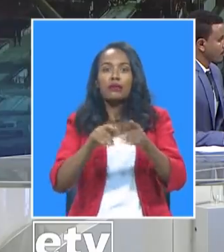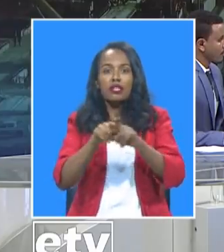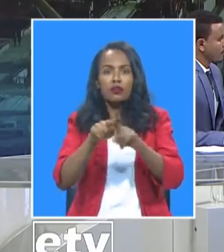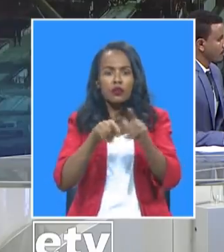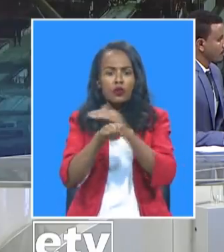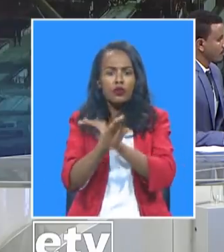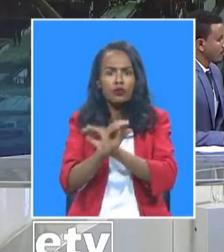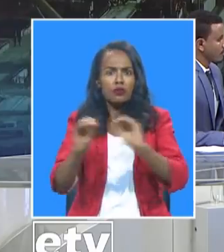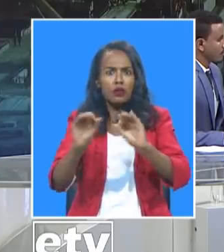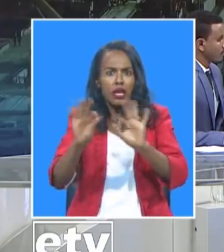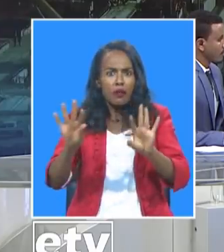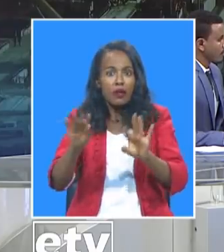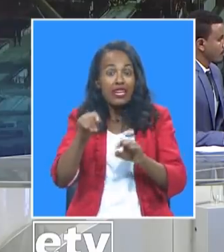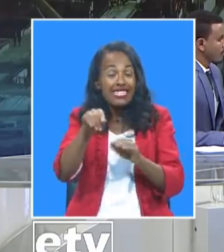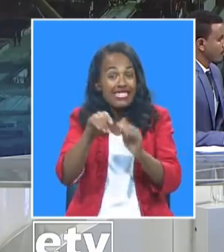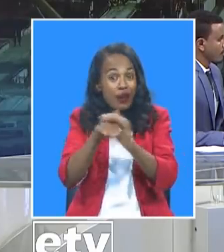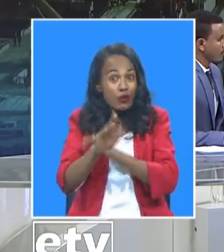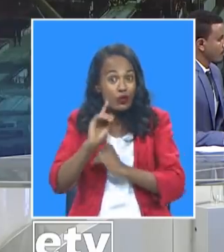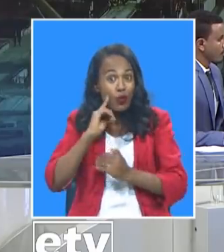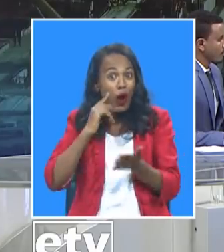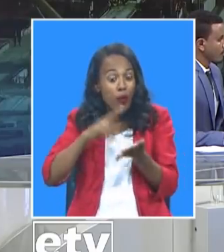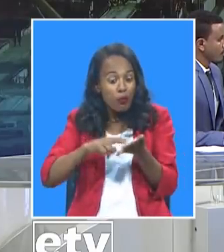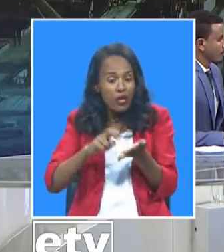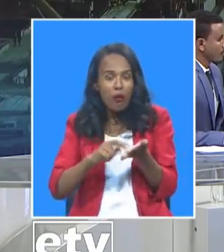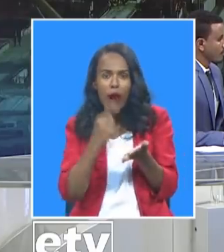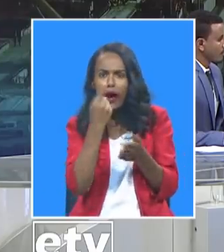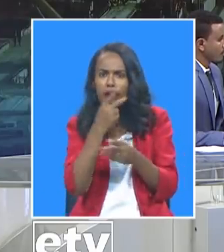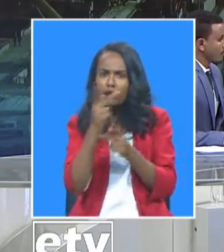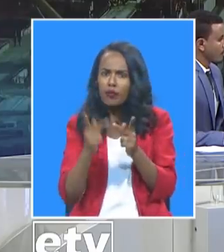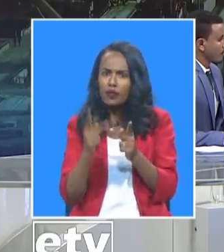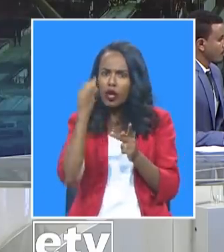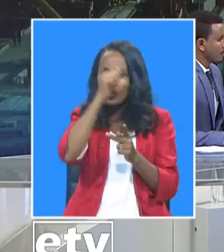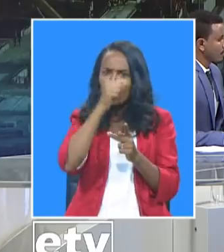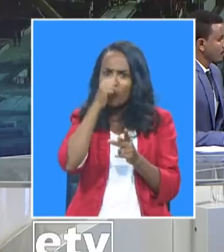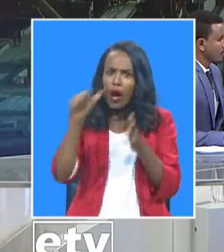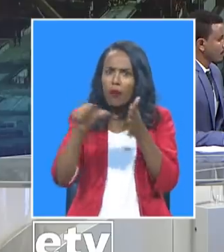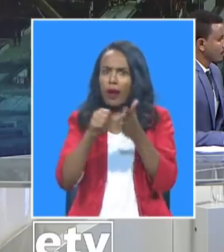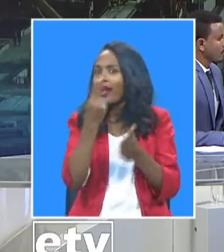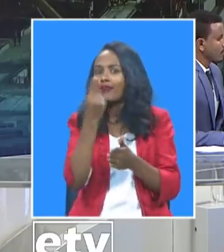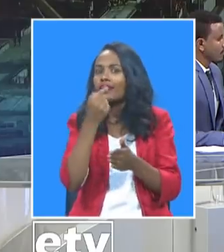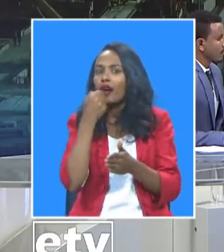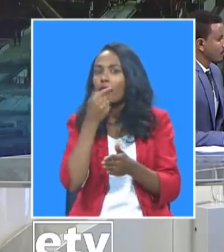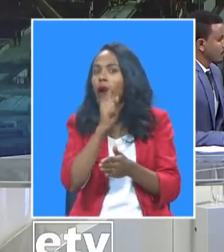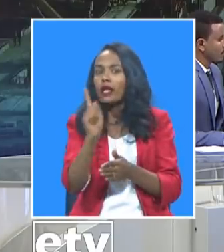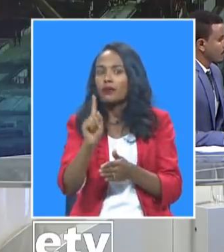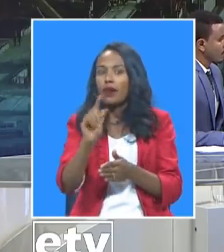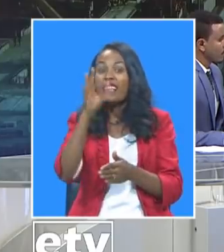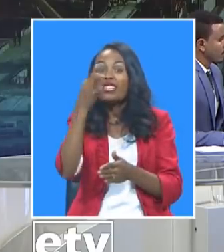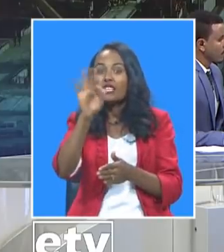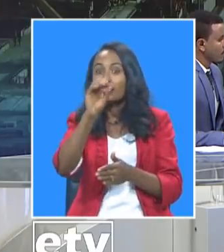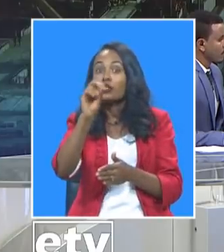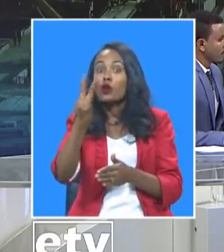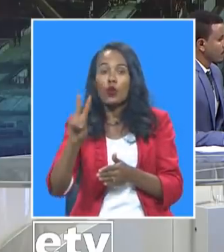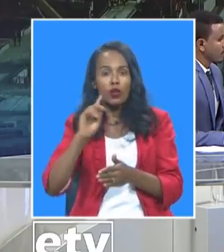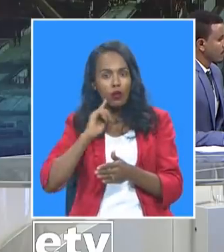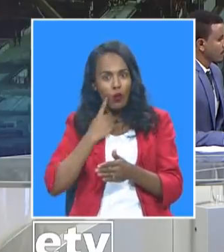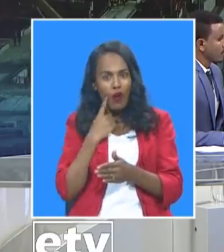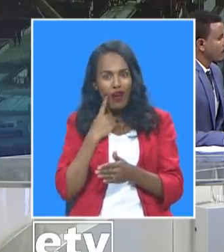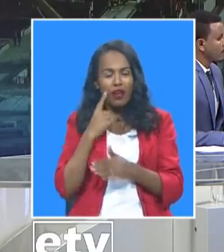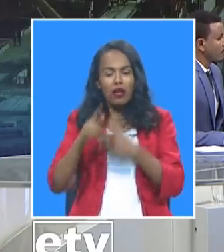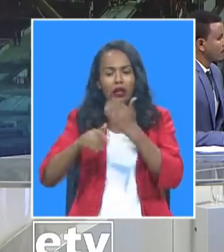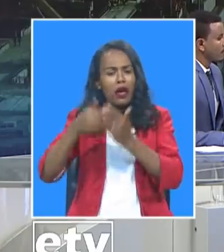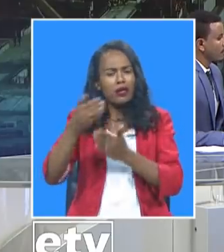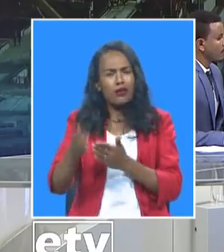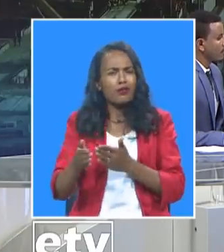ይሆን አርቲክል አለ። እዛው ውስጥ እንኳን ቢነበብ አንድም ቦታ ላይ ኢትዮጵያ አባይና ተጠቀመም አይልም። የ1902 እንኳን ያኛው